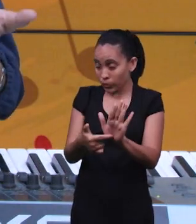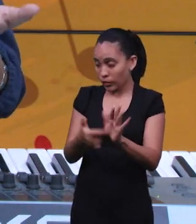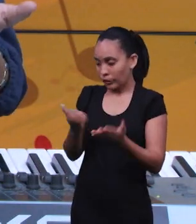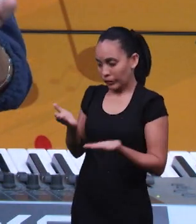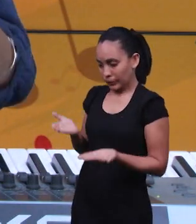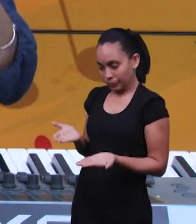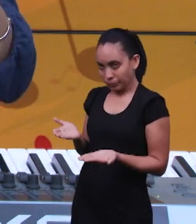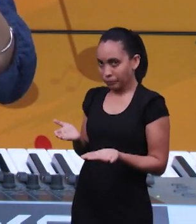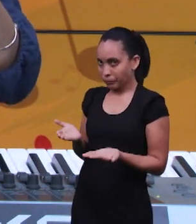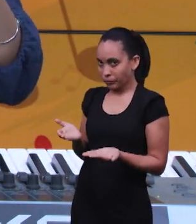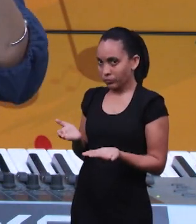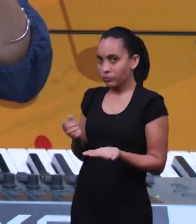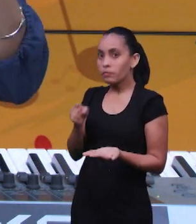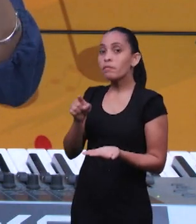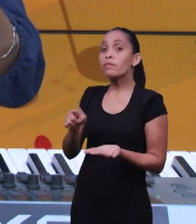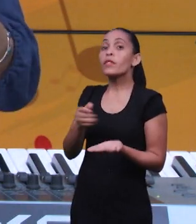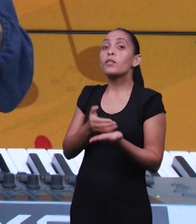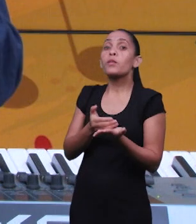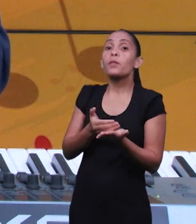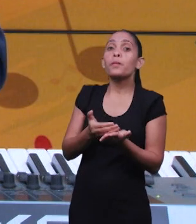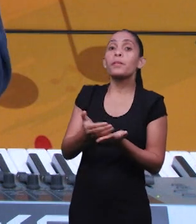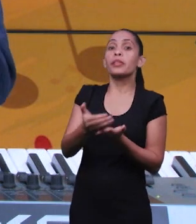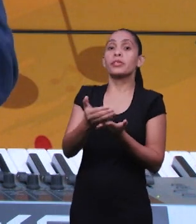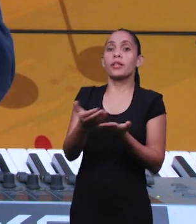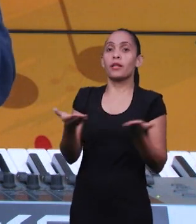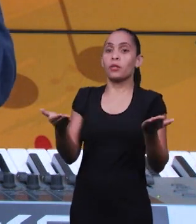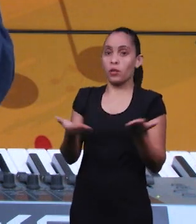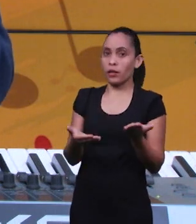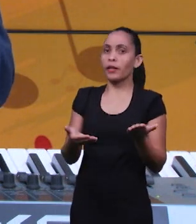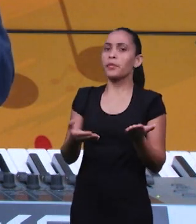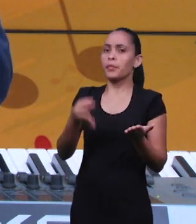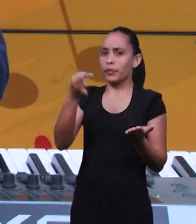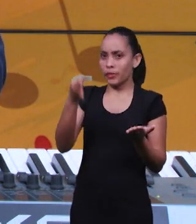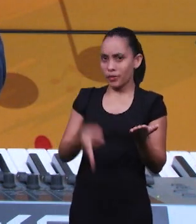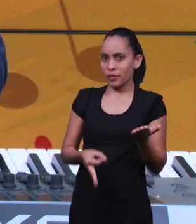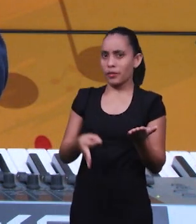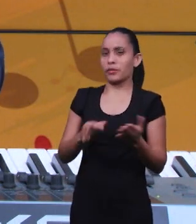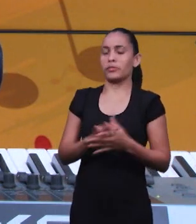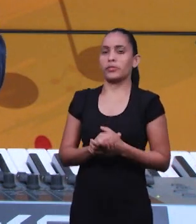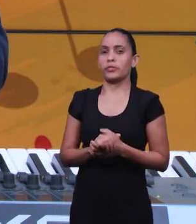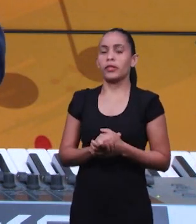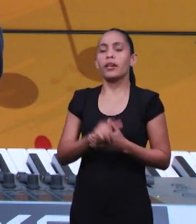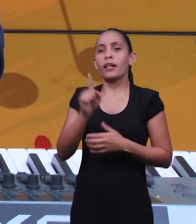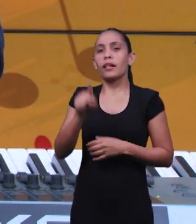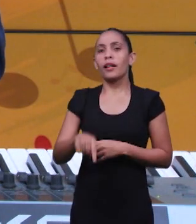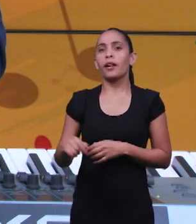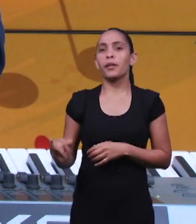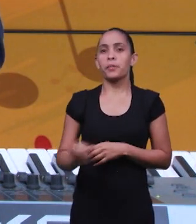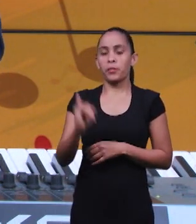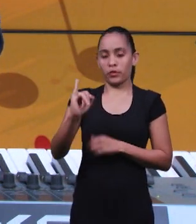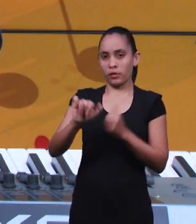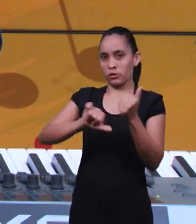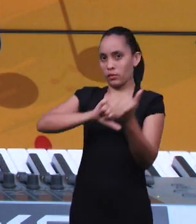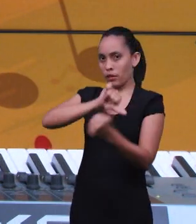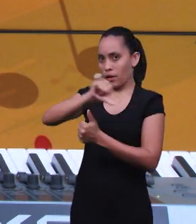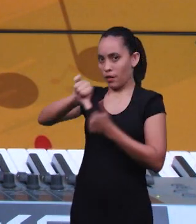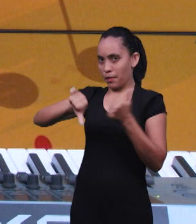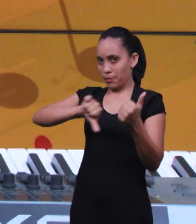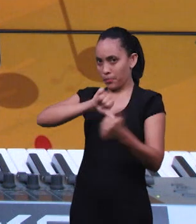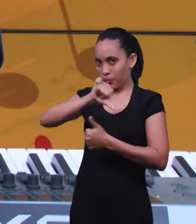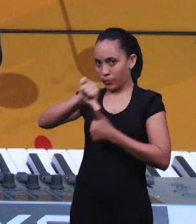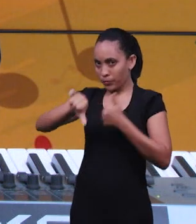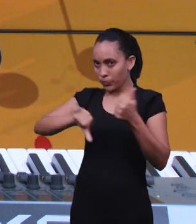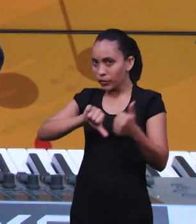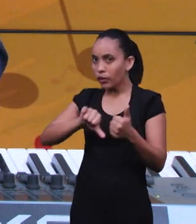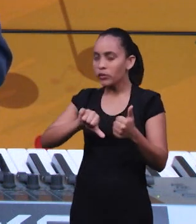doigt 3 au fa dièse, mais celui qui veut commencer avec le doigt 2, ça va marcher aussi, d'accord? Il est important que tout le changement que vous faites, ça